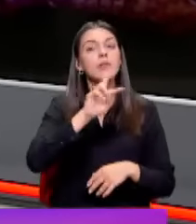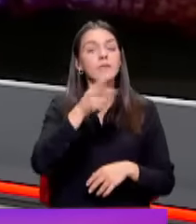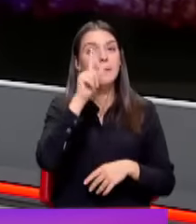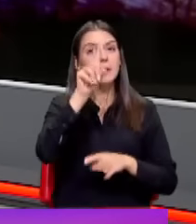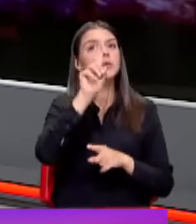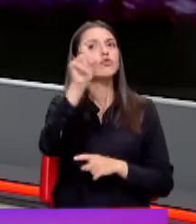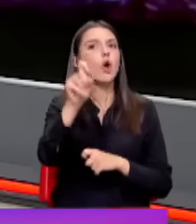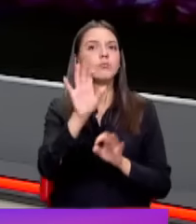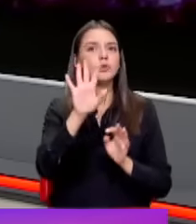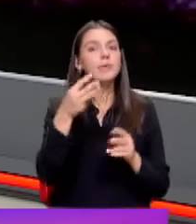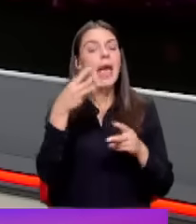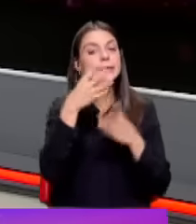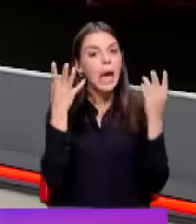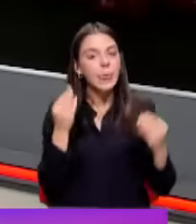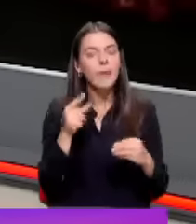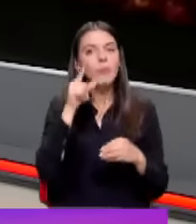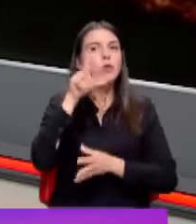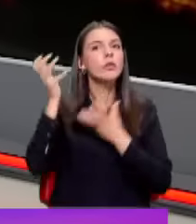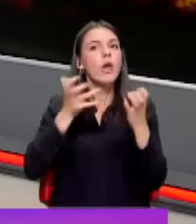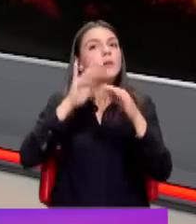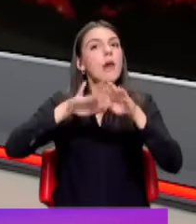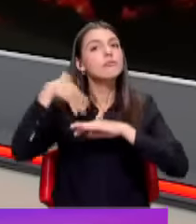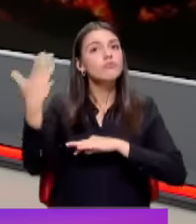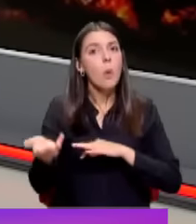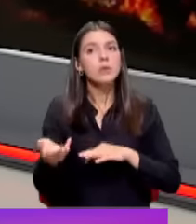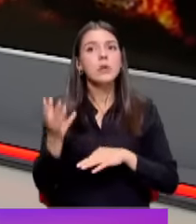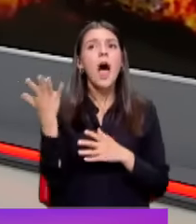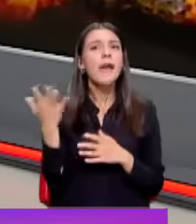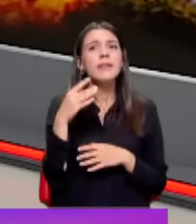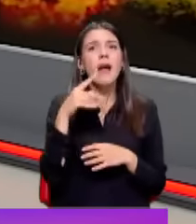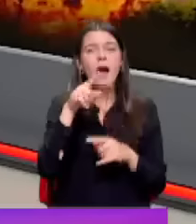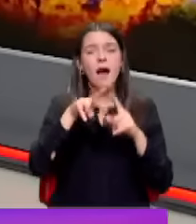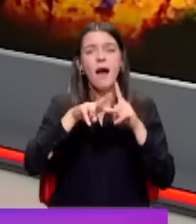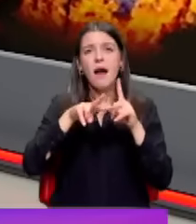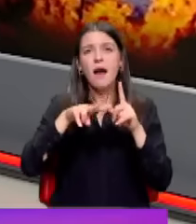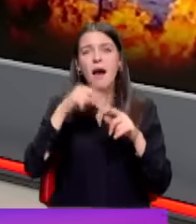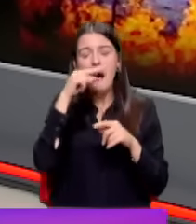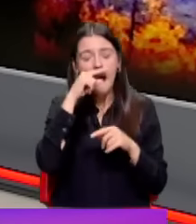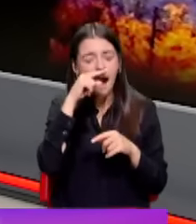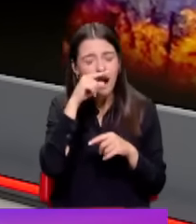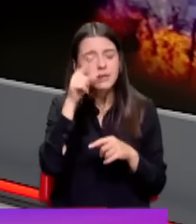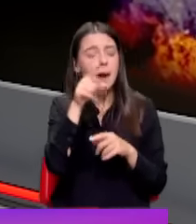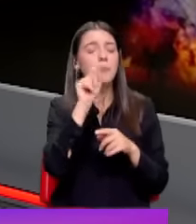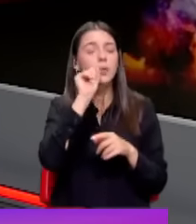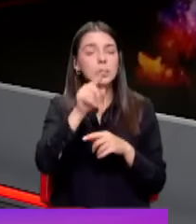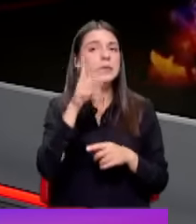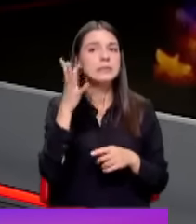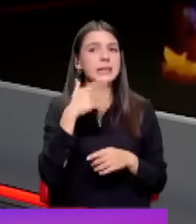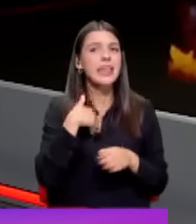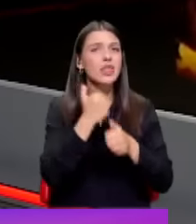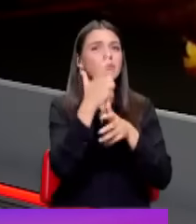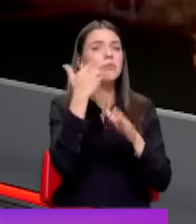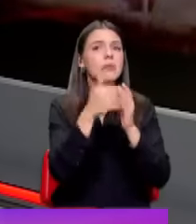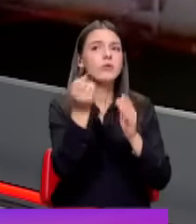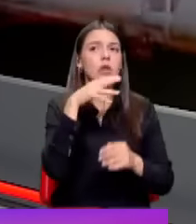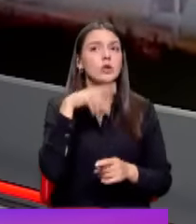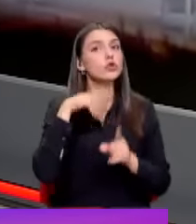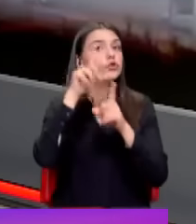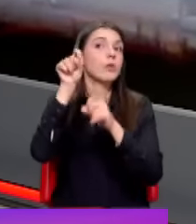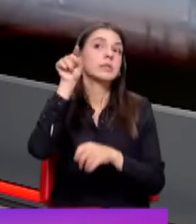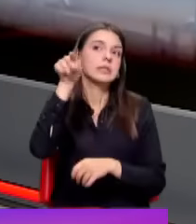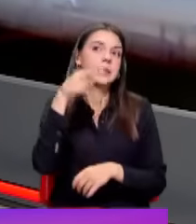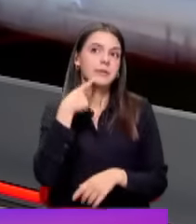soru sormuş. Ezgi Hanım, bu yangınlar sonrasında hangi Arap ülkesi bize geçmiş olsun mesajı gönderdi, sorarım size